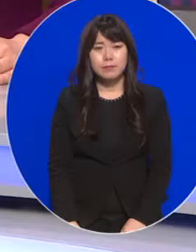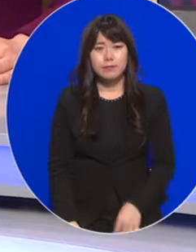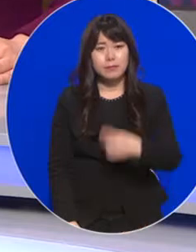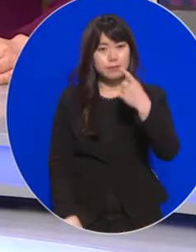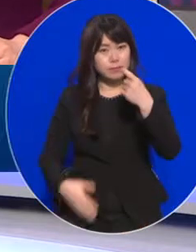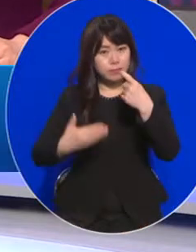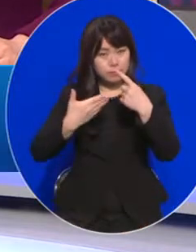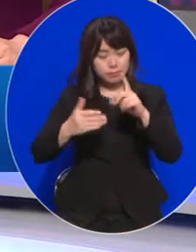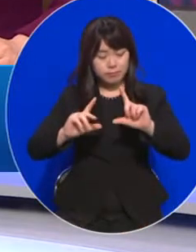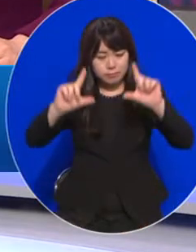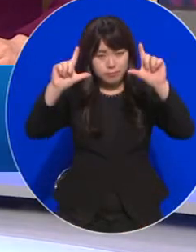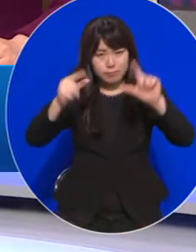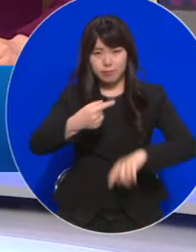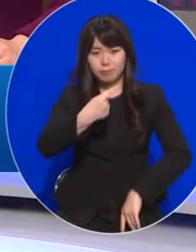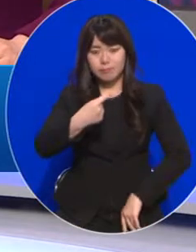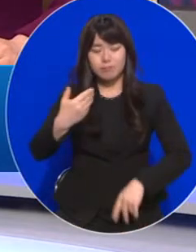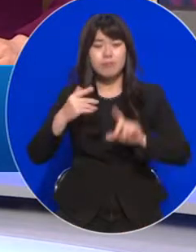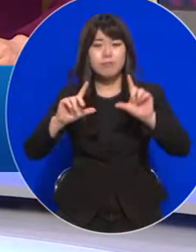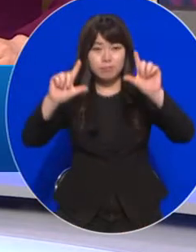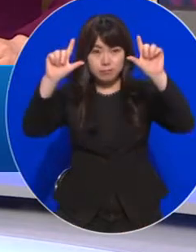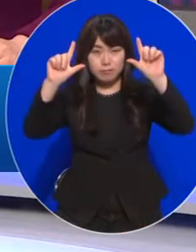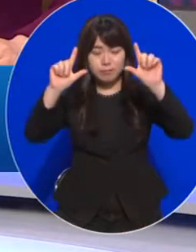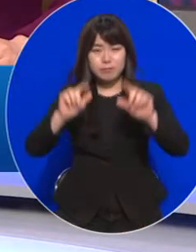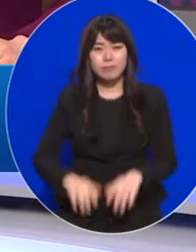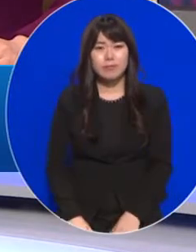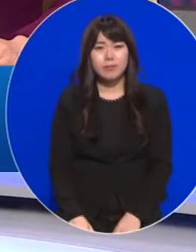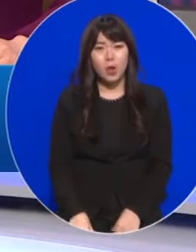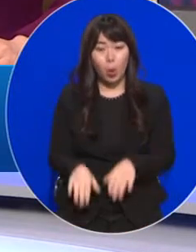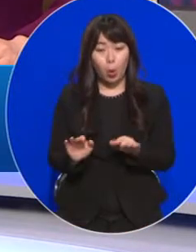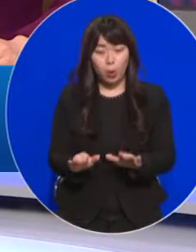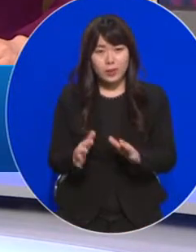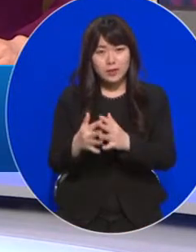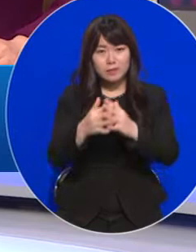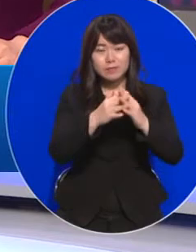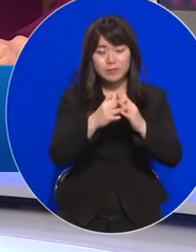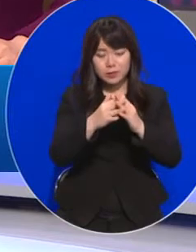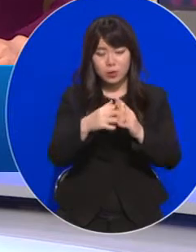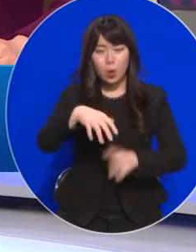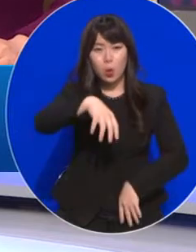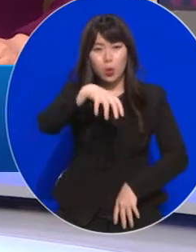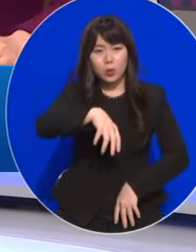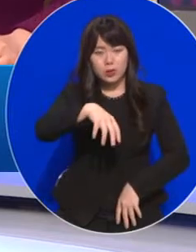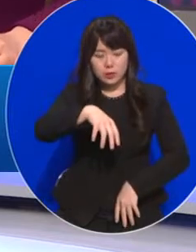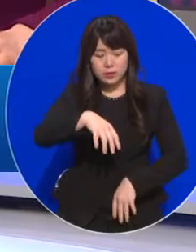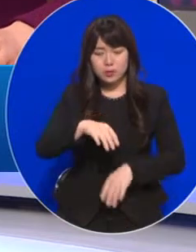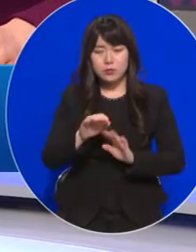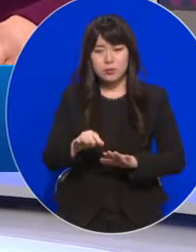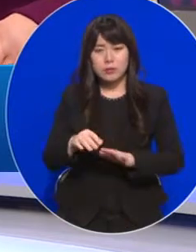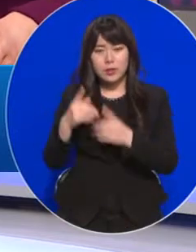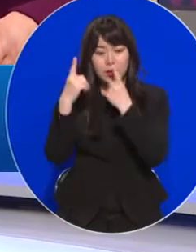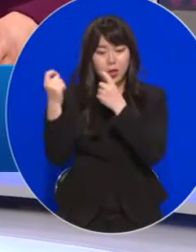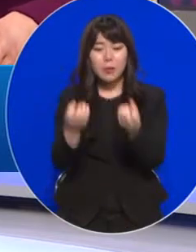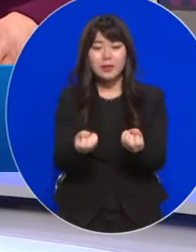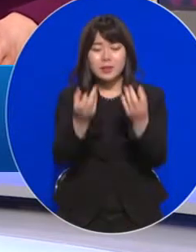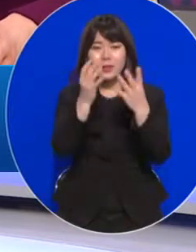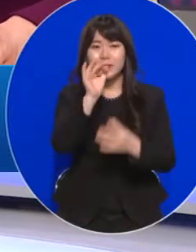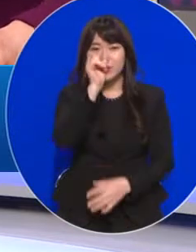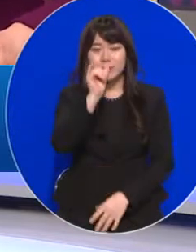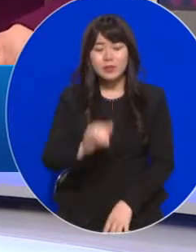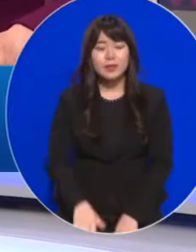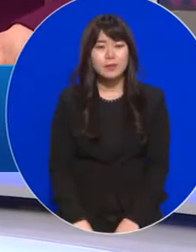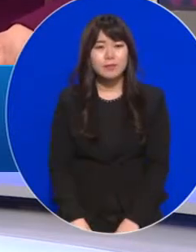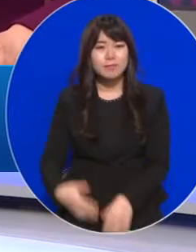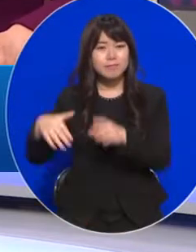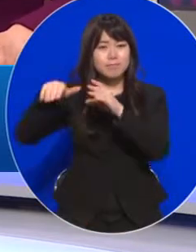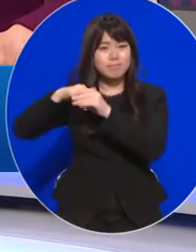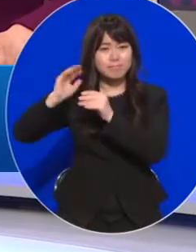오는 9일 소방의 날을 앞두고서 충남 공주시에 있는 중앙소방학교에서 기념식이 열렸습니다. 문재인 대통령은